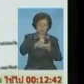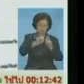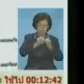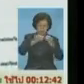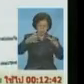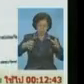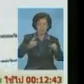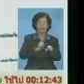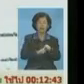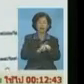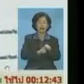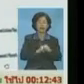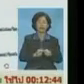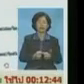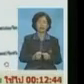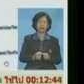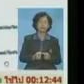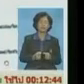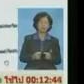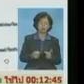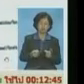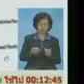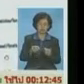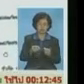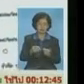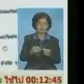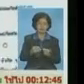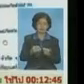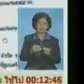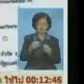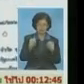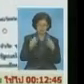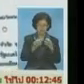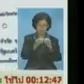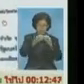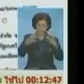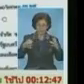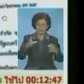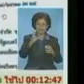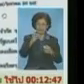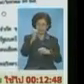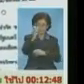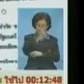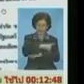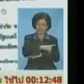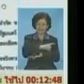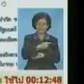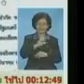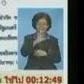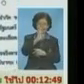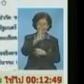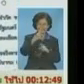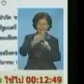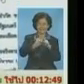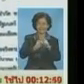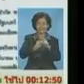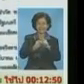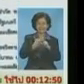านีตำรวจทดแทนครับล่าสุดครับเพิ่งขยายเวลาออกไปอีก60วันครับเมื่อวันที่7พฤศจิก